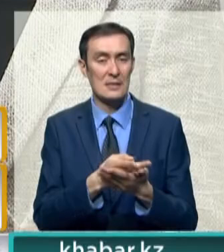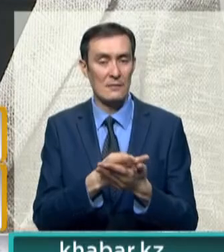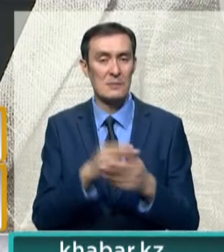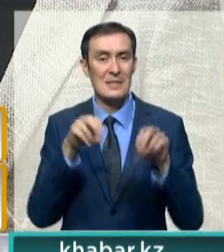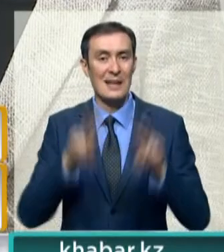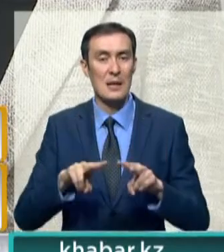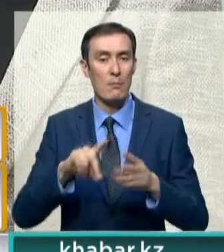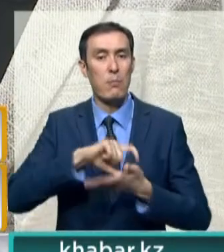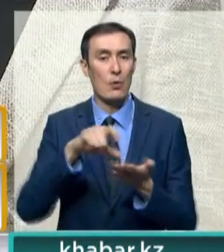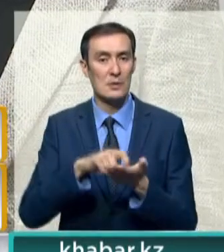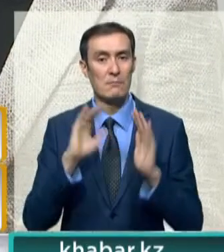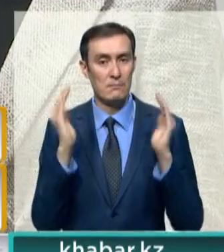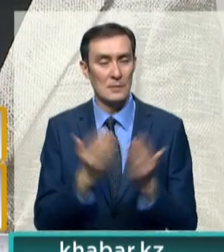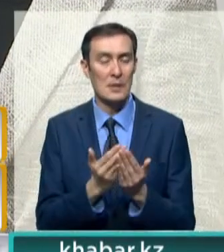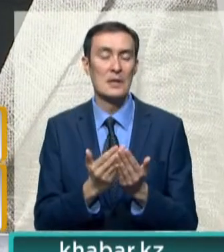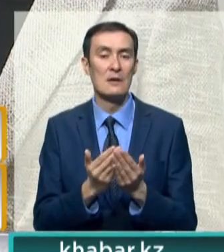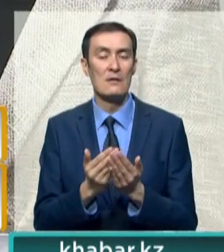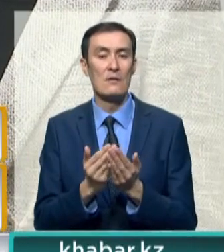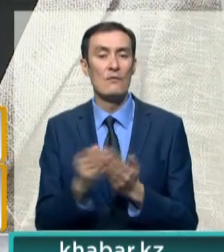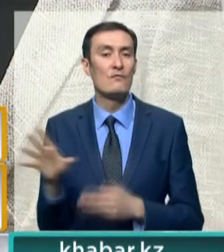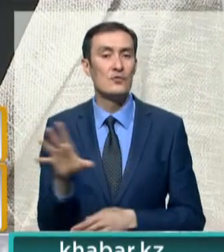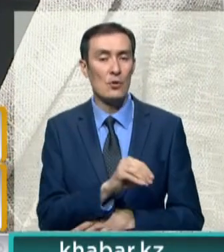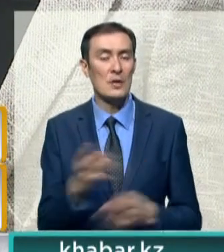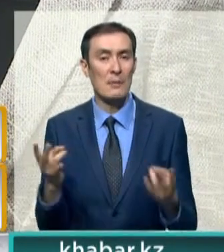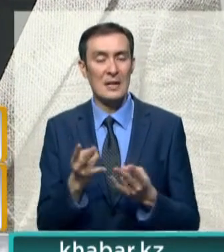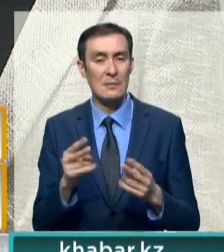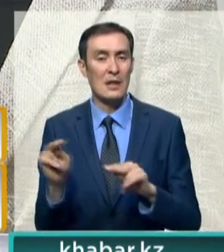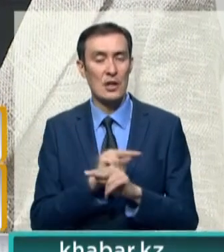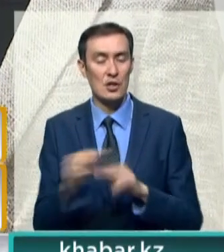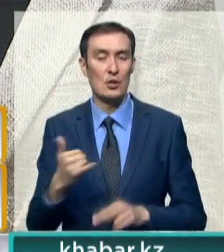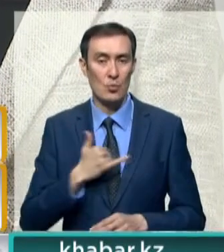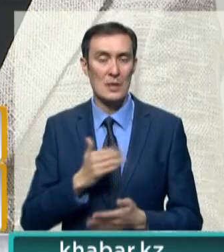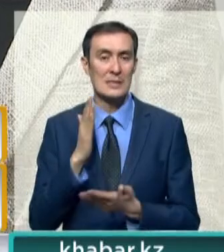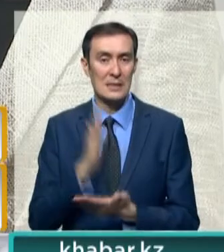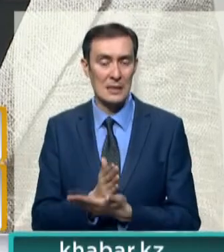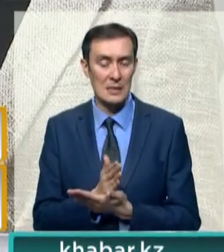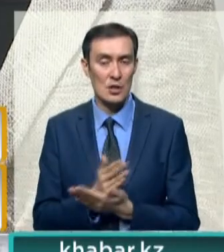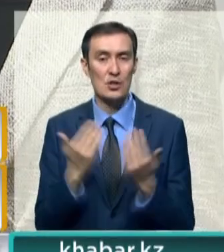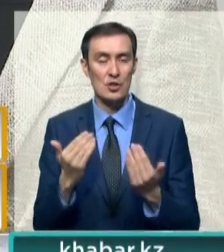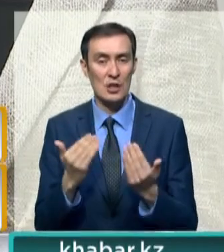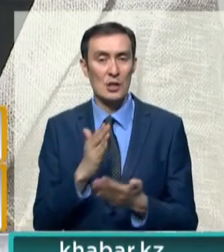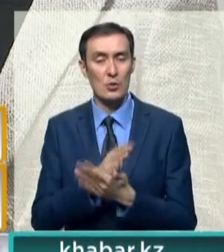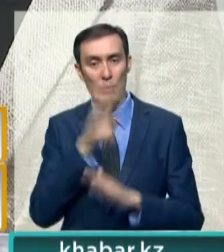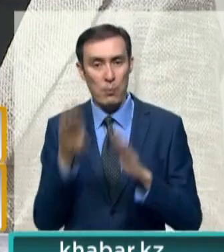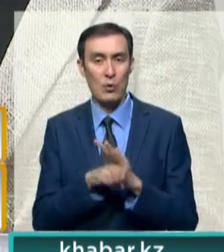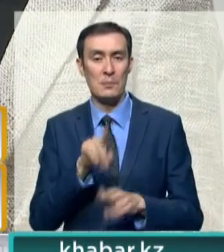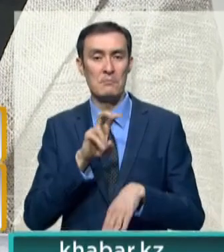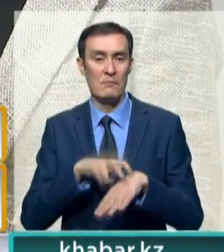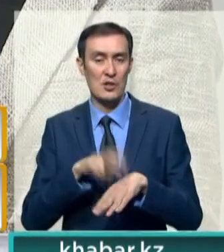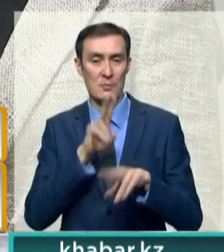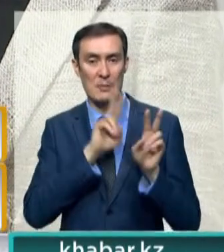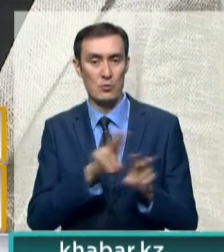боксированных палатах. Все необходимое для проведения лечения у нас есть. Они находятся под медицинским